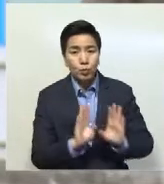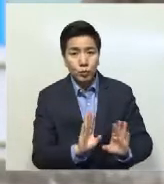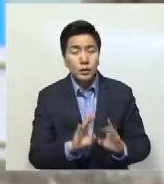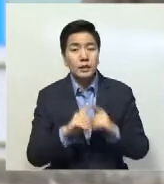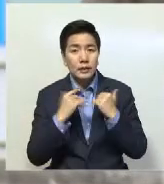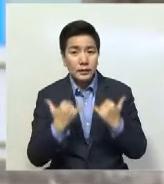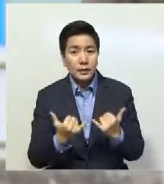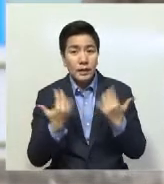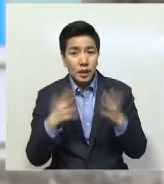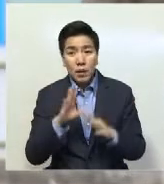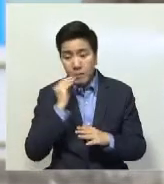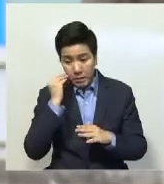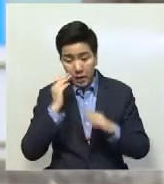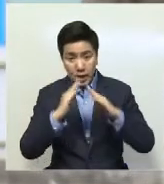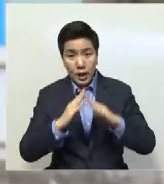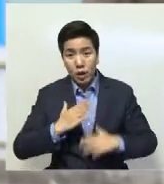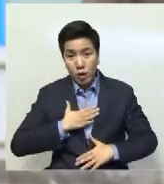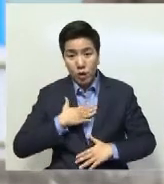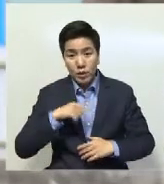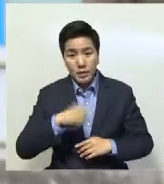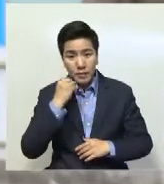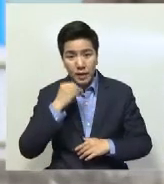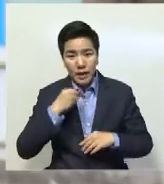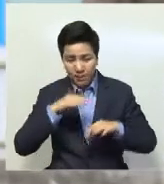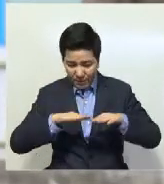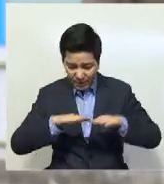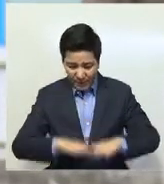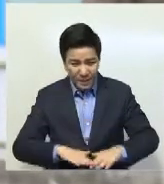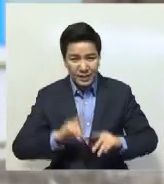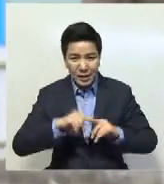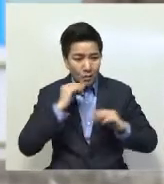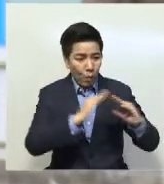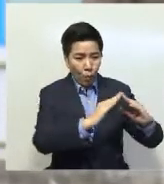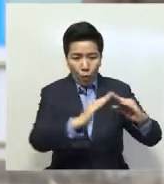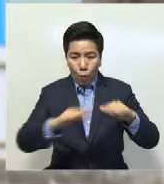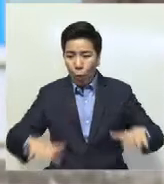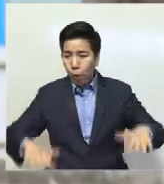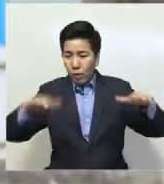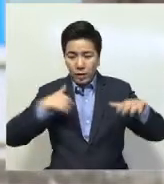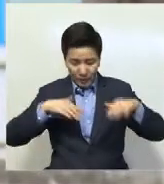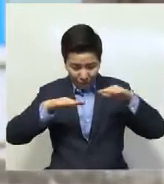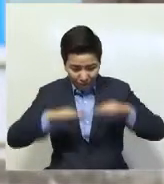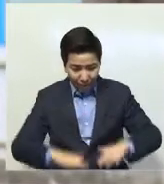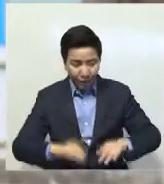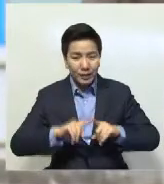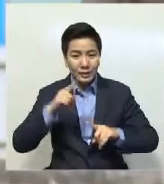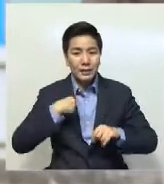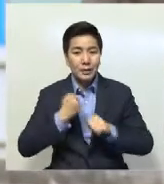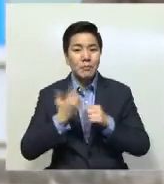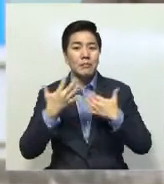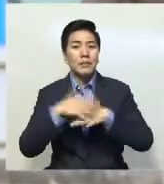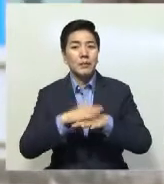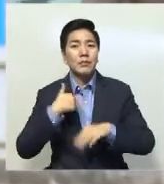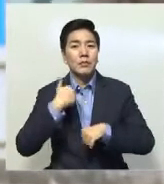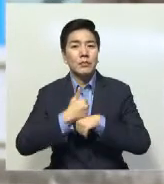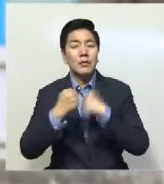ก็บ้านพี่ถ้าปัจจุบันนี้บ้านพี่จะเป็นบ้านที่ต่ำที่สุดในแถบบริเวณในส่วนนั้นของตำบล นั้นนะคะพี่ก็ประสานคือ